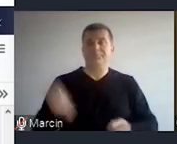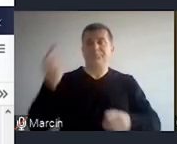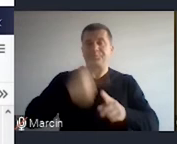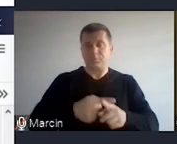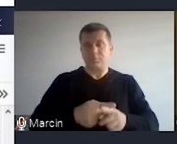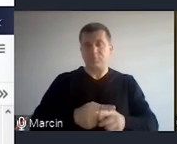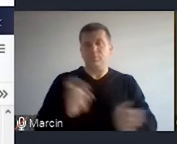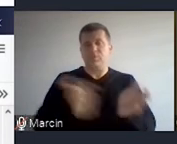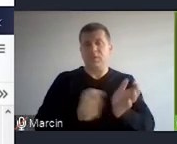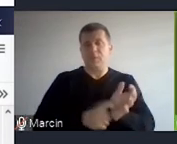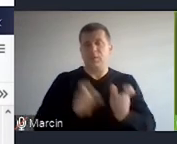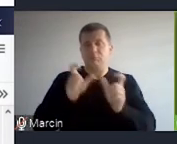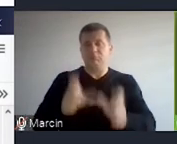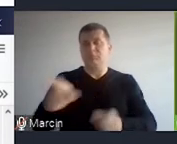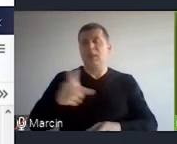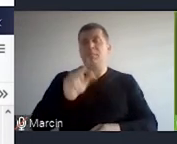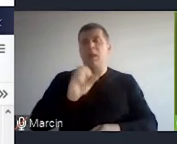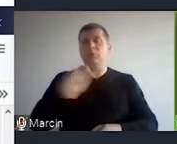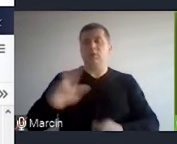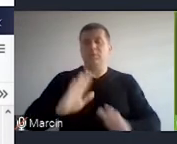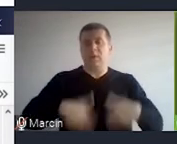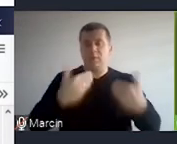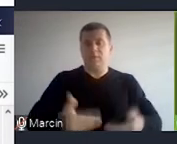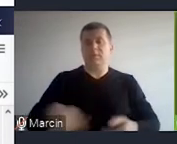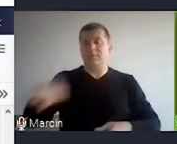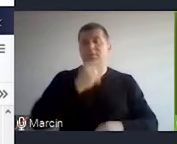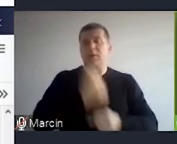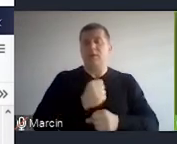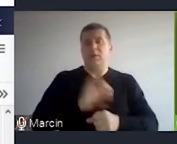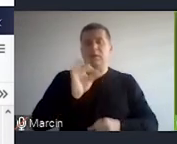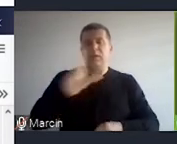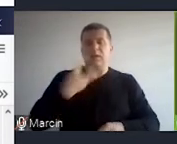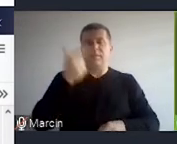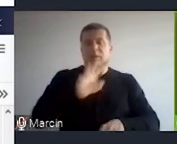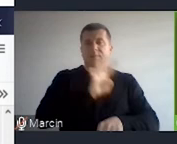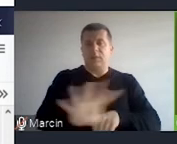Dodatkowy wymóg wobec personelu. Sprawozdawanie z personelu w systemie SL